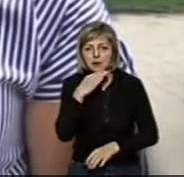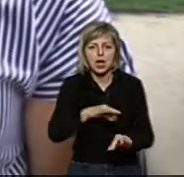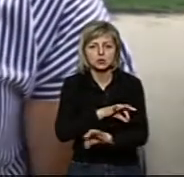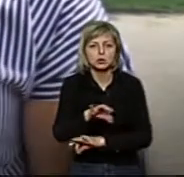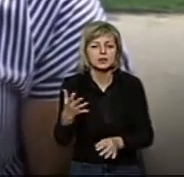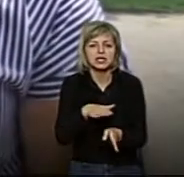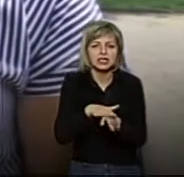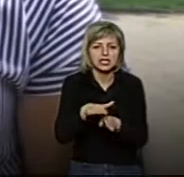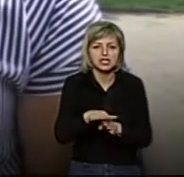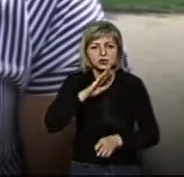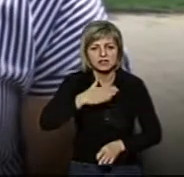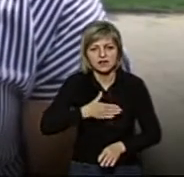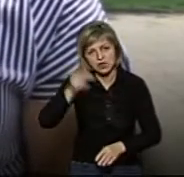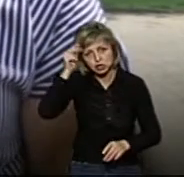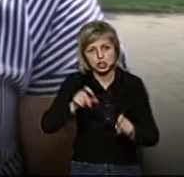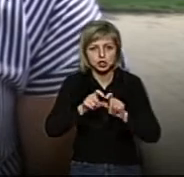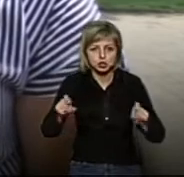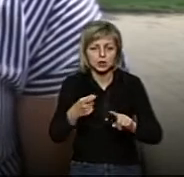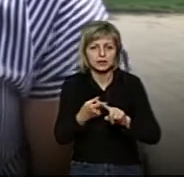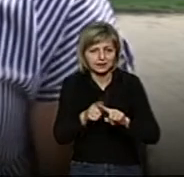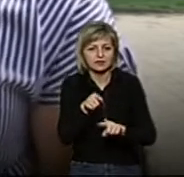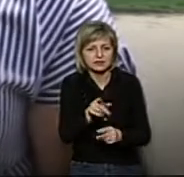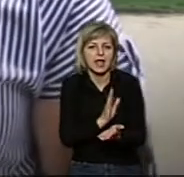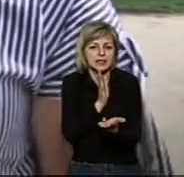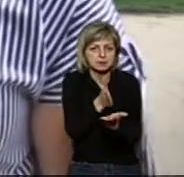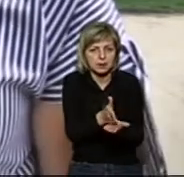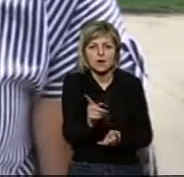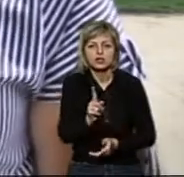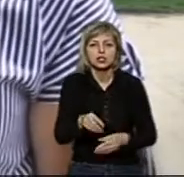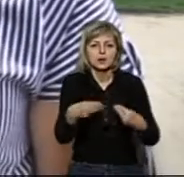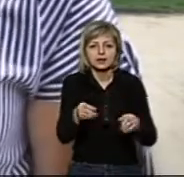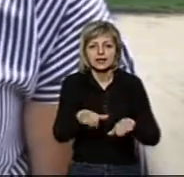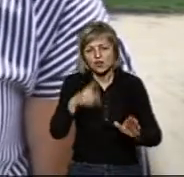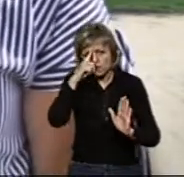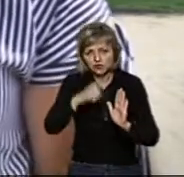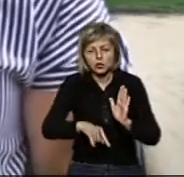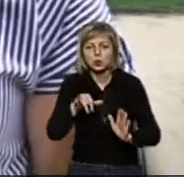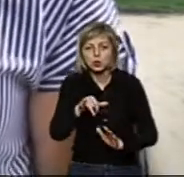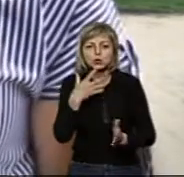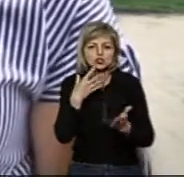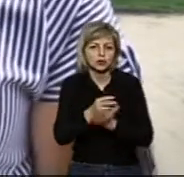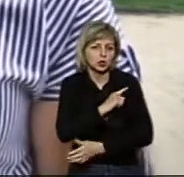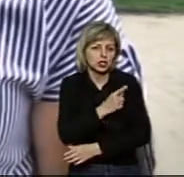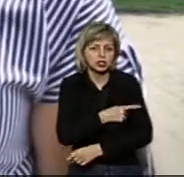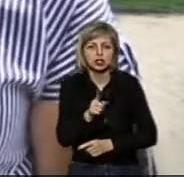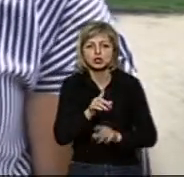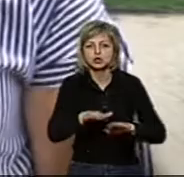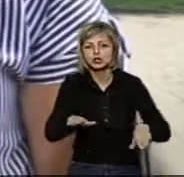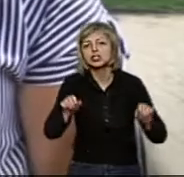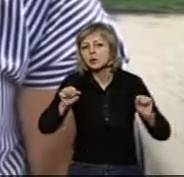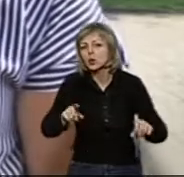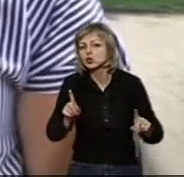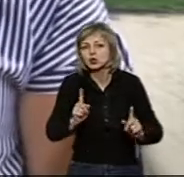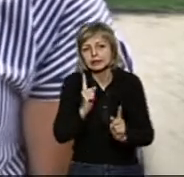реалізуються в нашій школі, в нашій гімназії, вони саме на це спрямовані, щоб дати дітям віру у свої сили, у те, що вони можуть щось